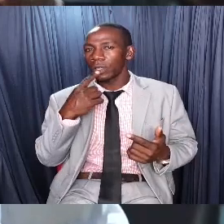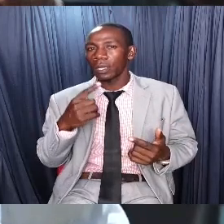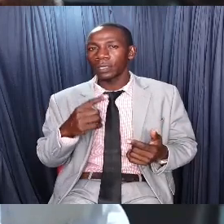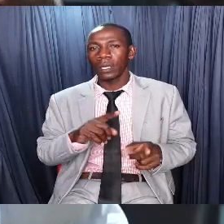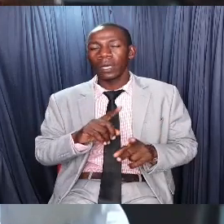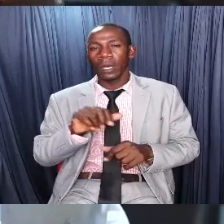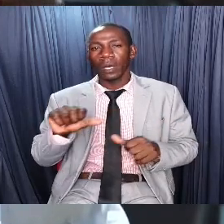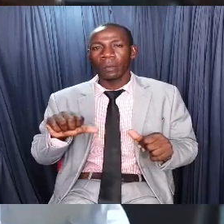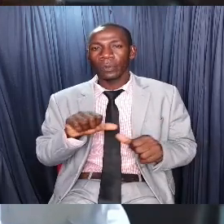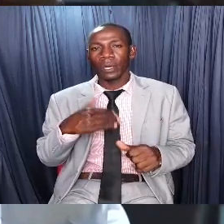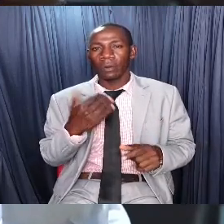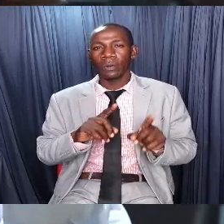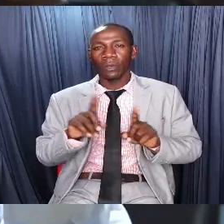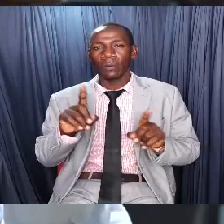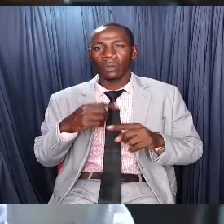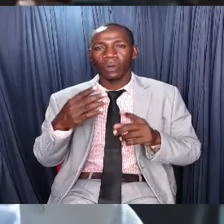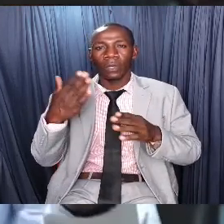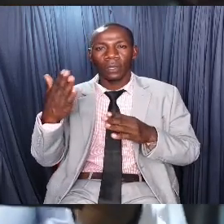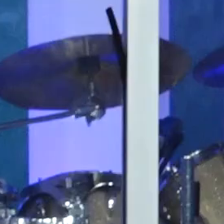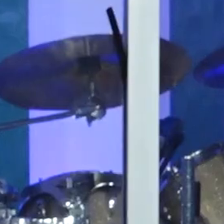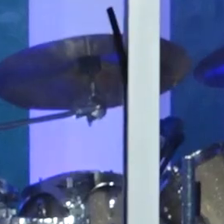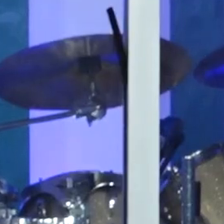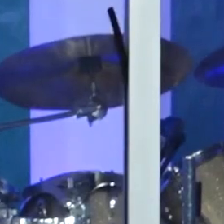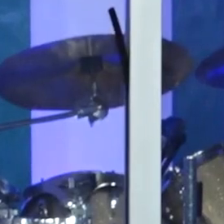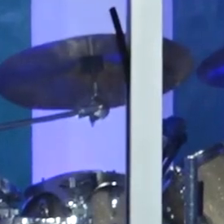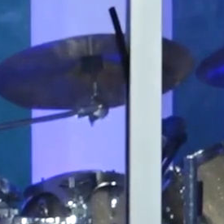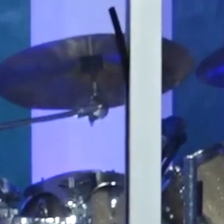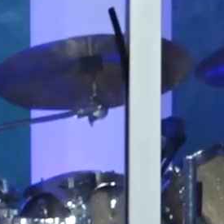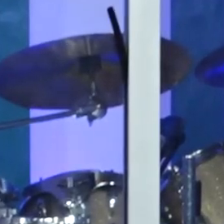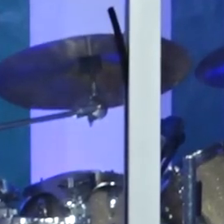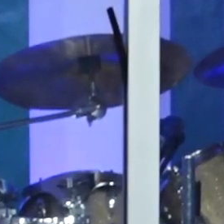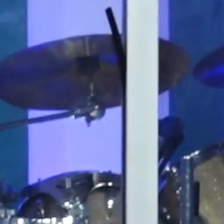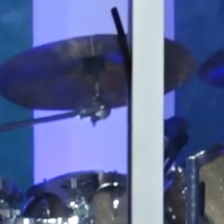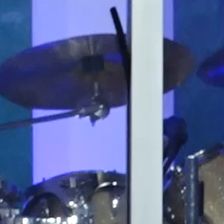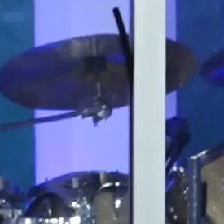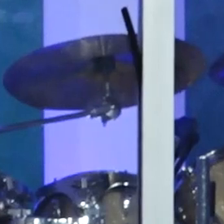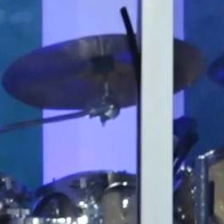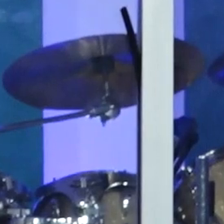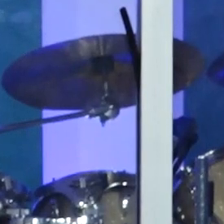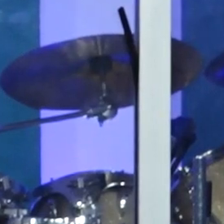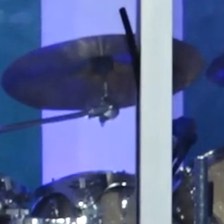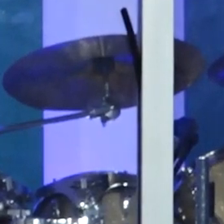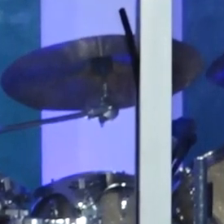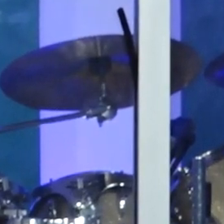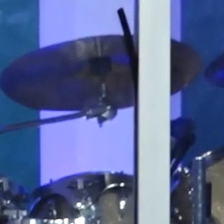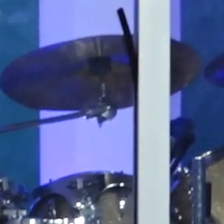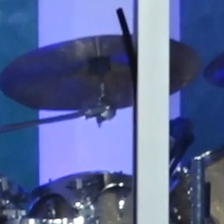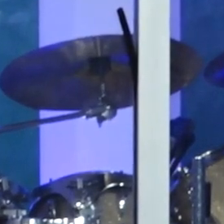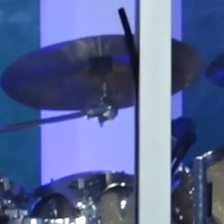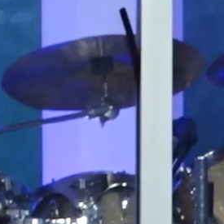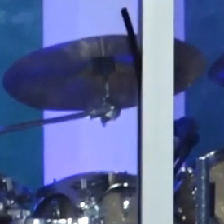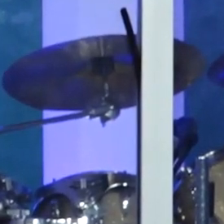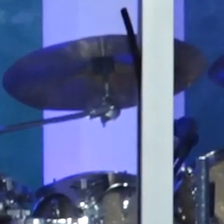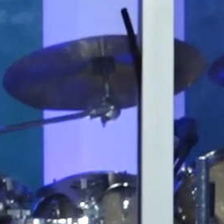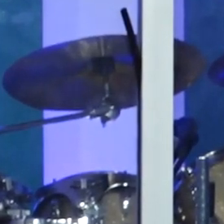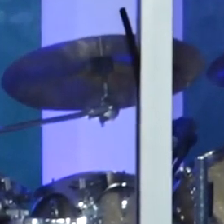habari ya safari yetu tunayoendea. And he said unto him, behold, now there is in this city a man